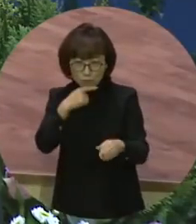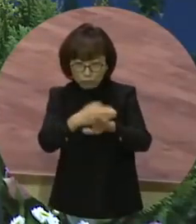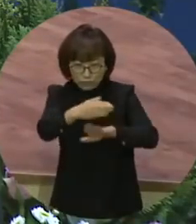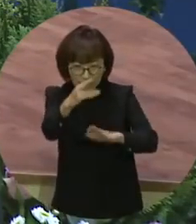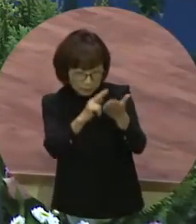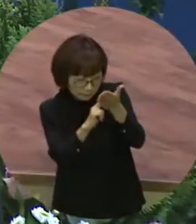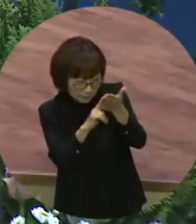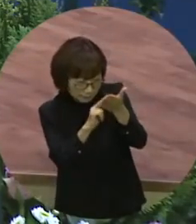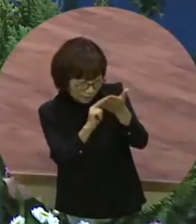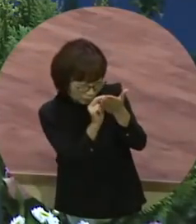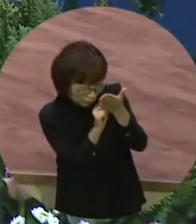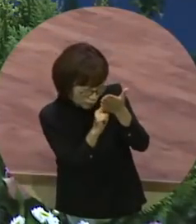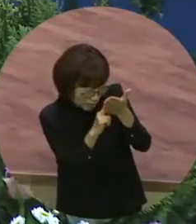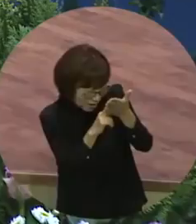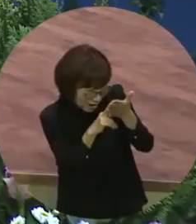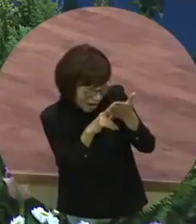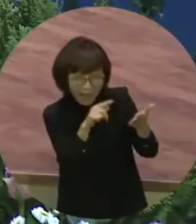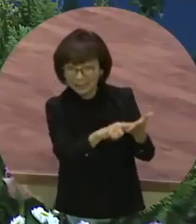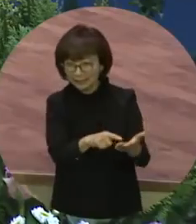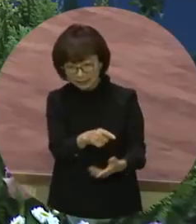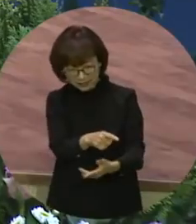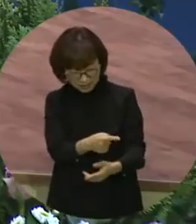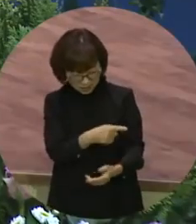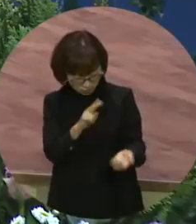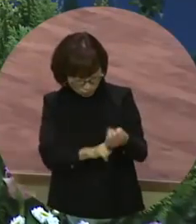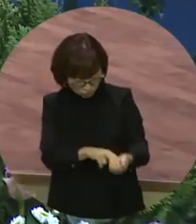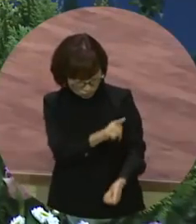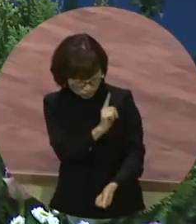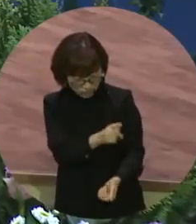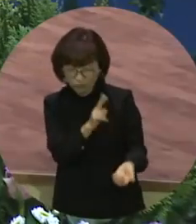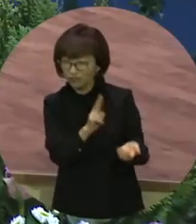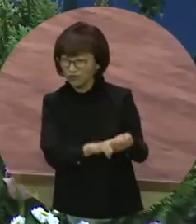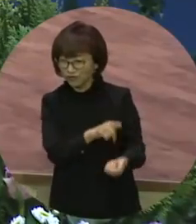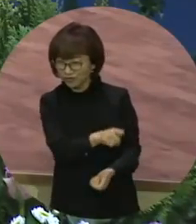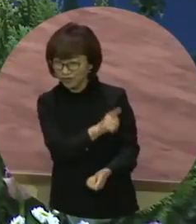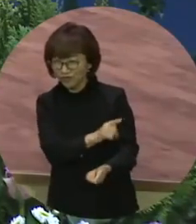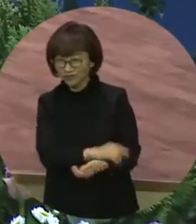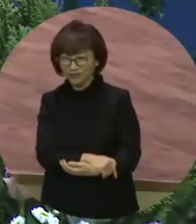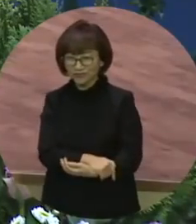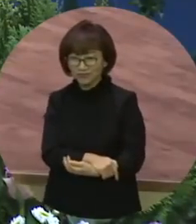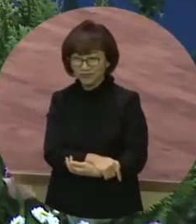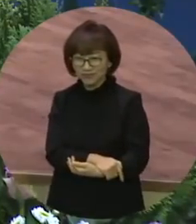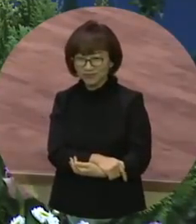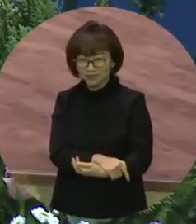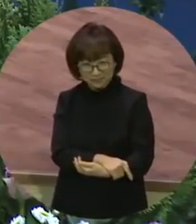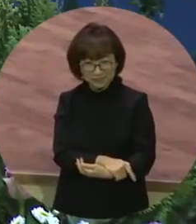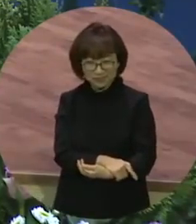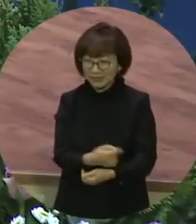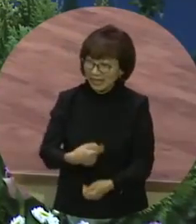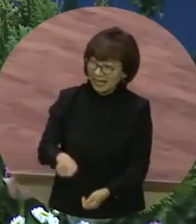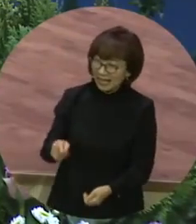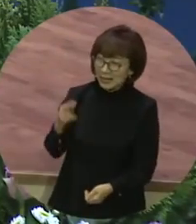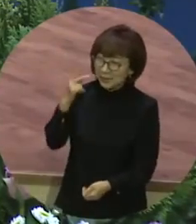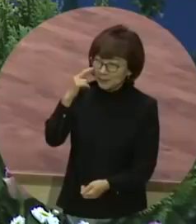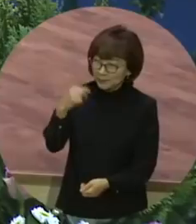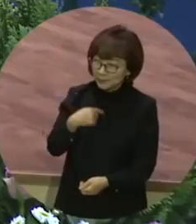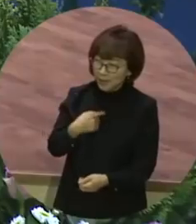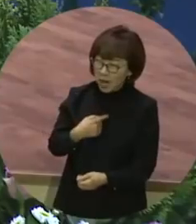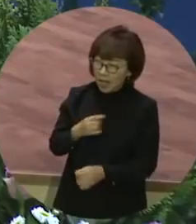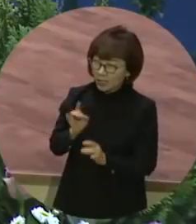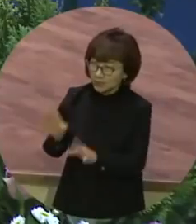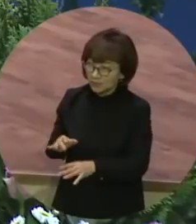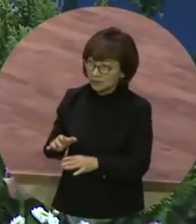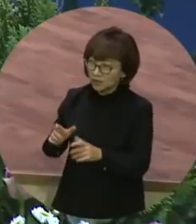미국이란 나라를 그 쉽게 보면 안 됩니다. 트럼프가 막 덤벙덤벙하지만 저게 미국이 아니라고요. 미국은